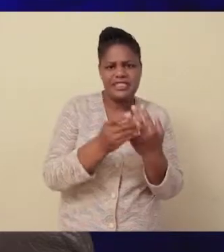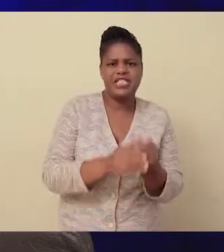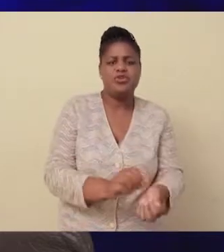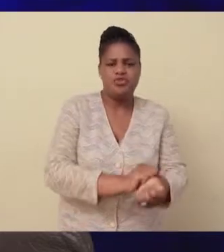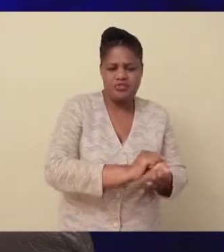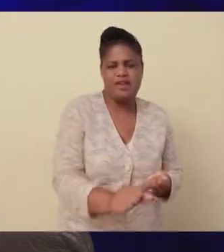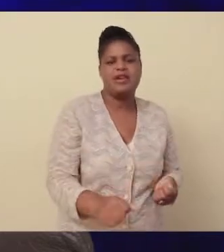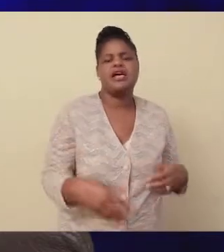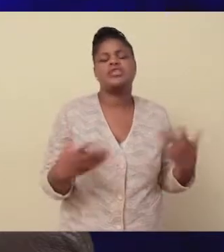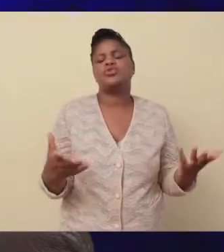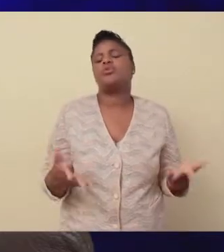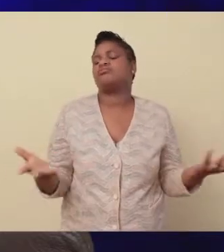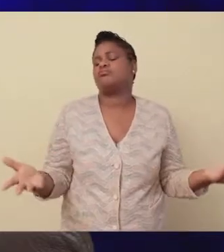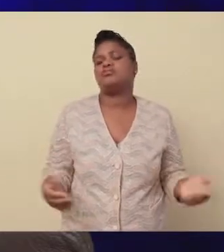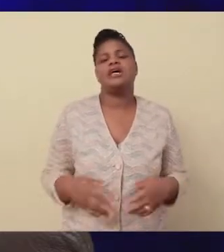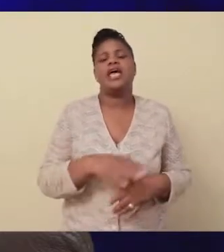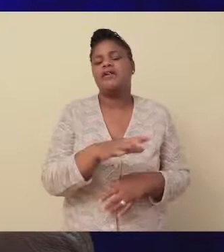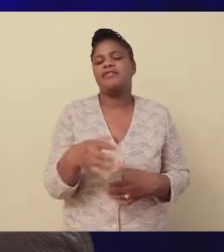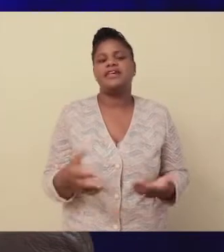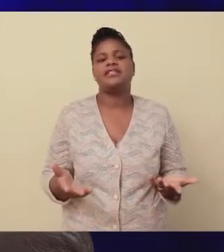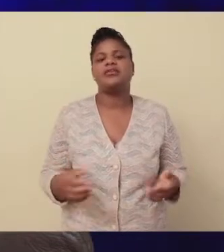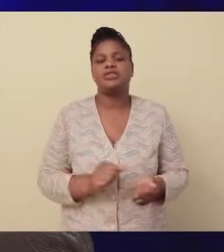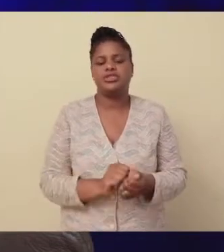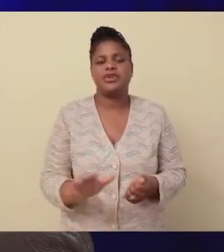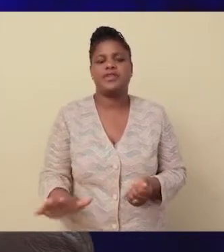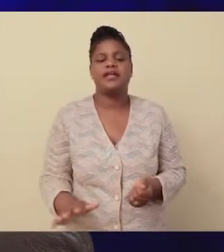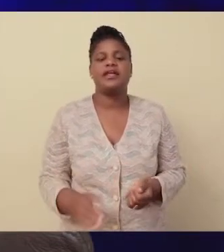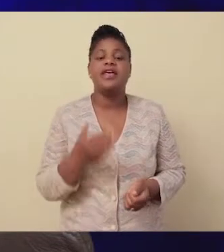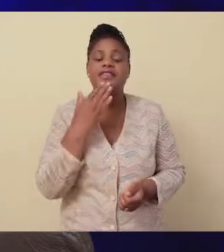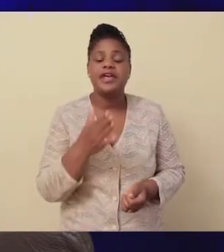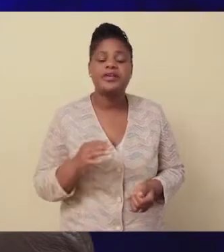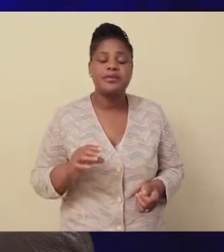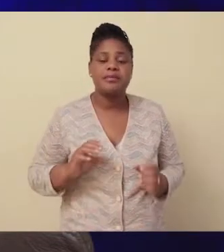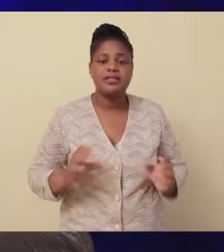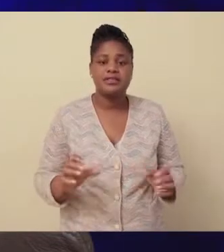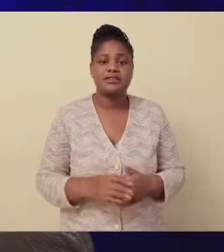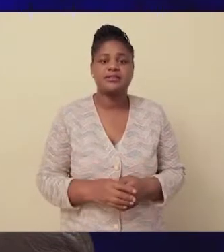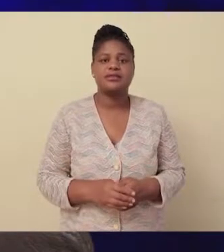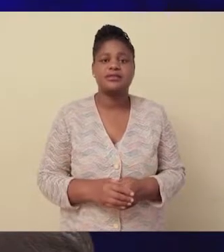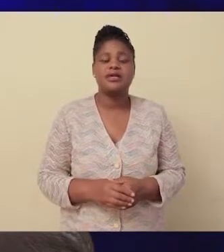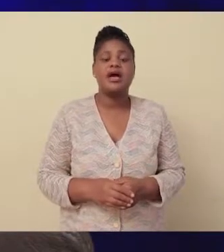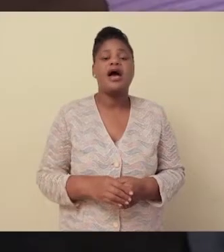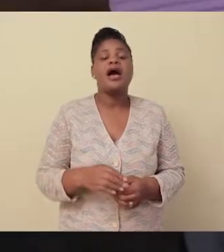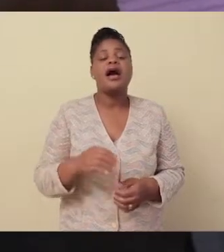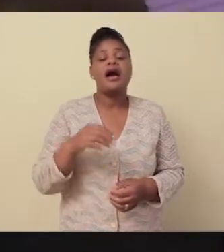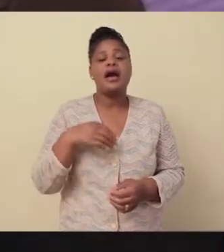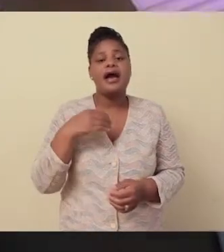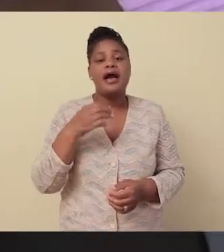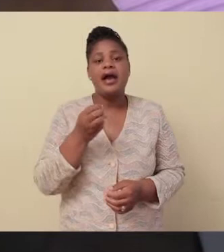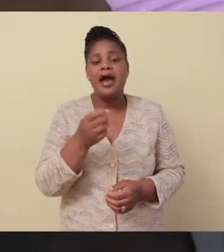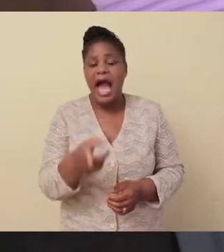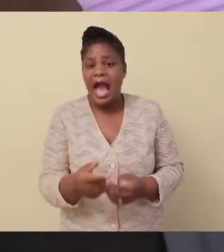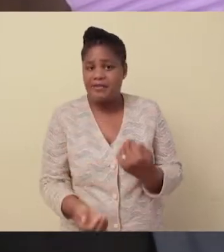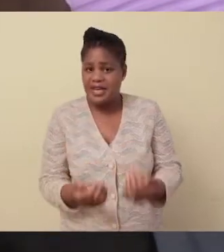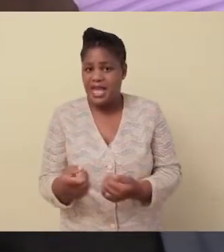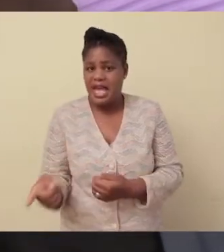pamuri vamwene, sandadzokera kuchikuva, imi mamwene. Matenda Mai Chisamba. Indoona sekuti gavi rinobva kumasuriro. Vana